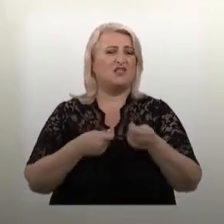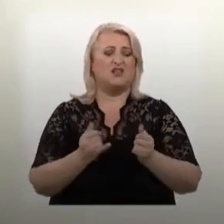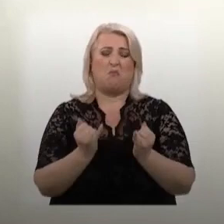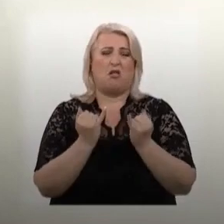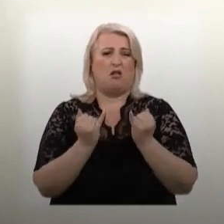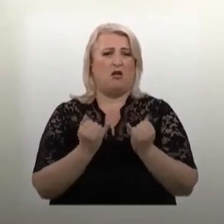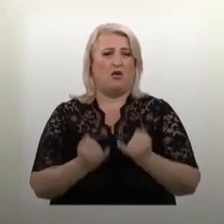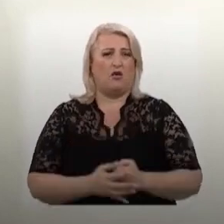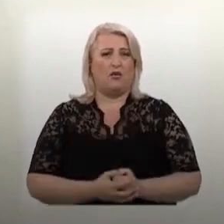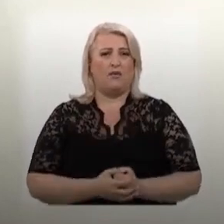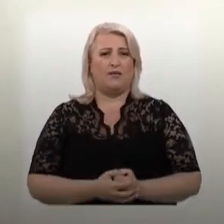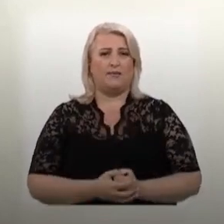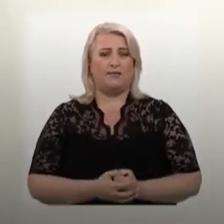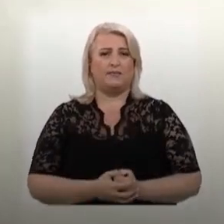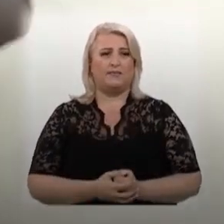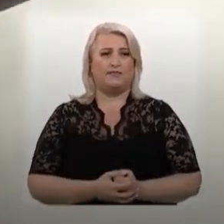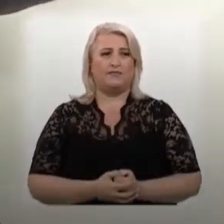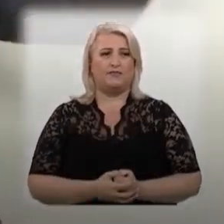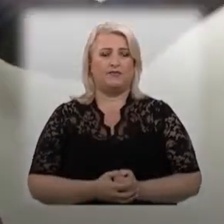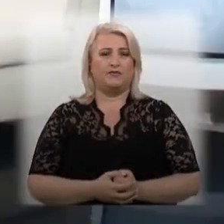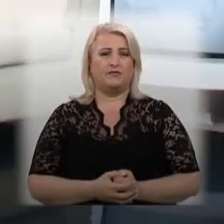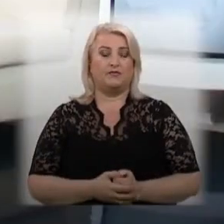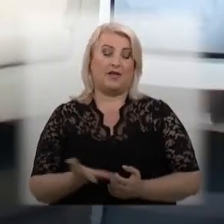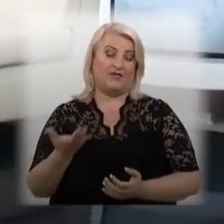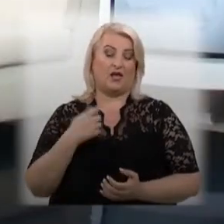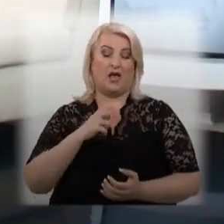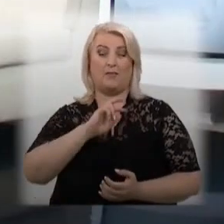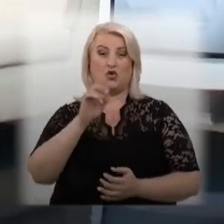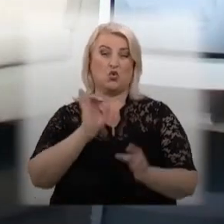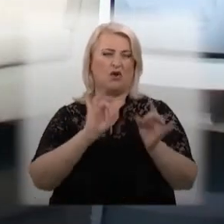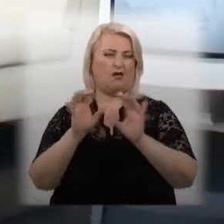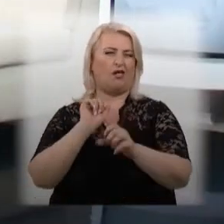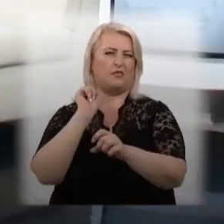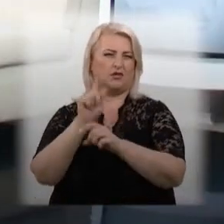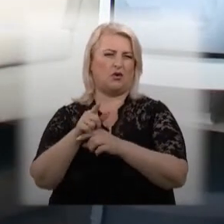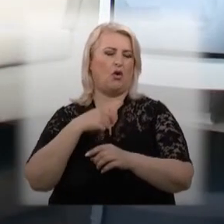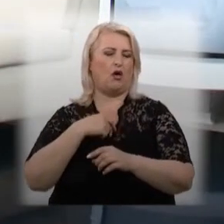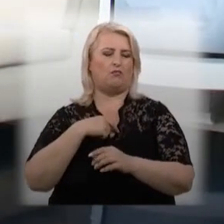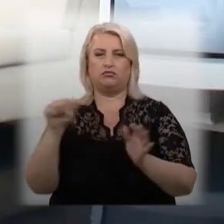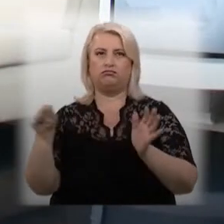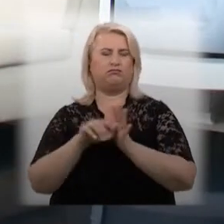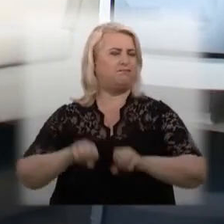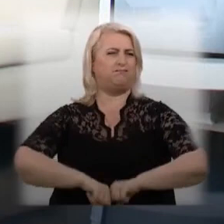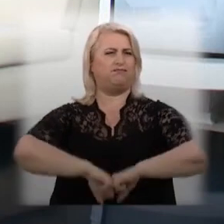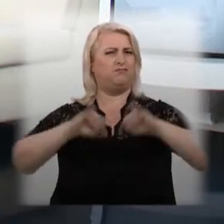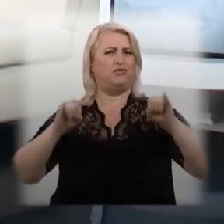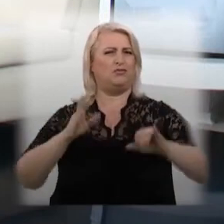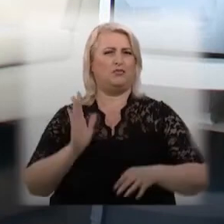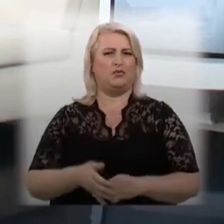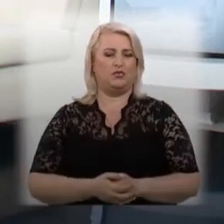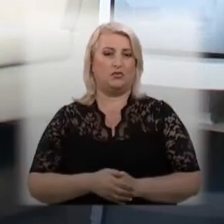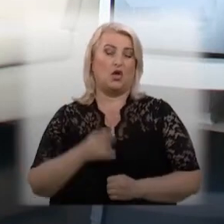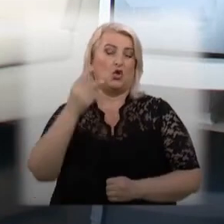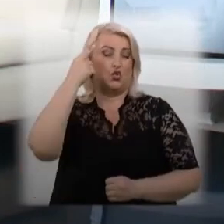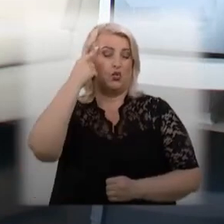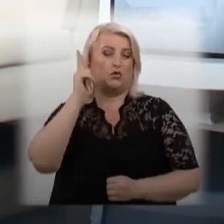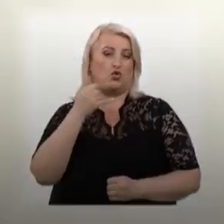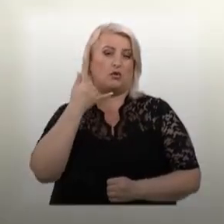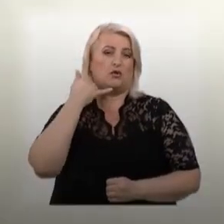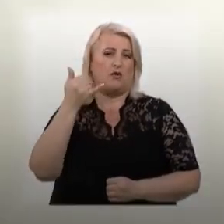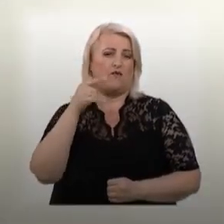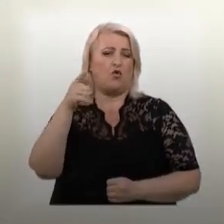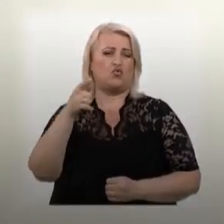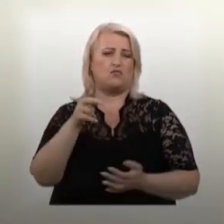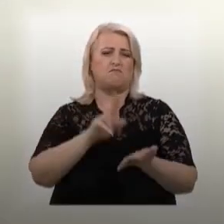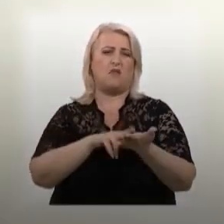cât Văzând și Poftim mult și eu în presă că e o lamă telefon pentru caberg fizic aici